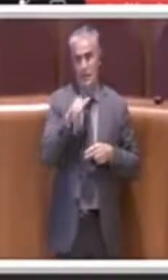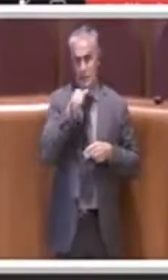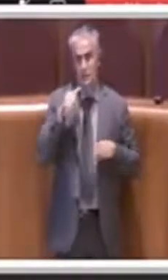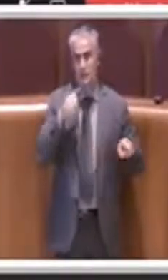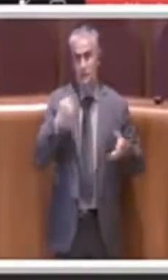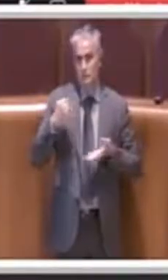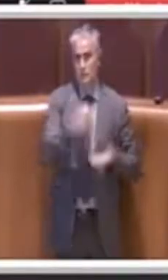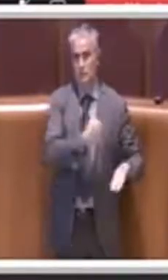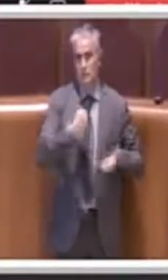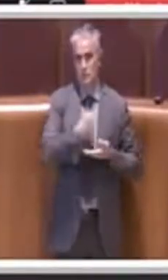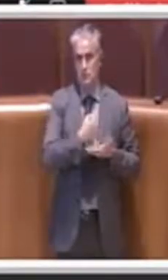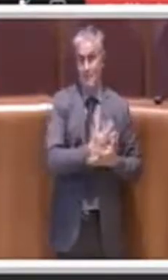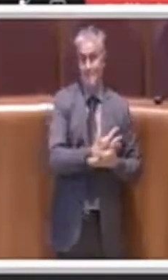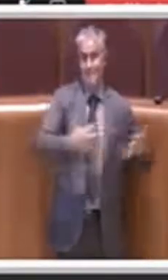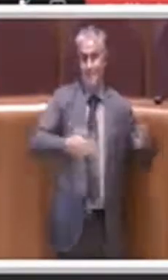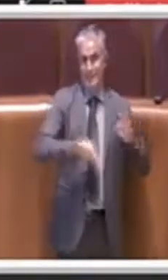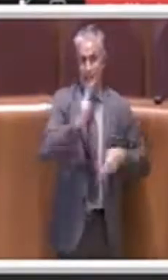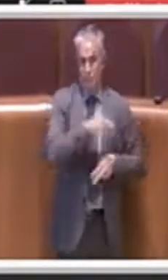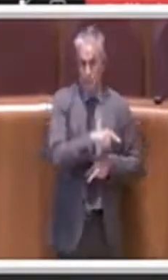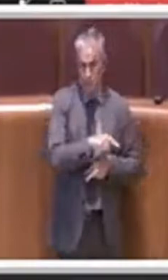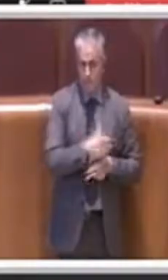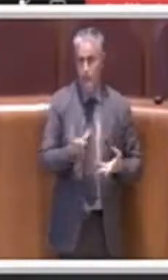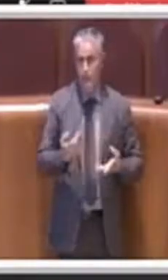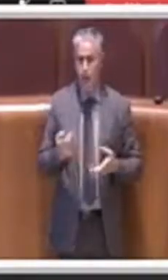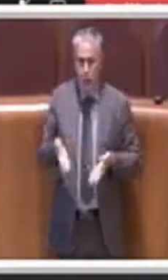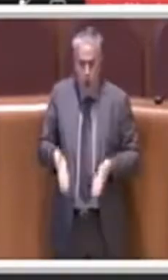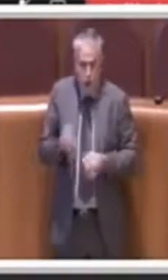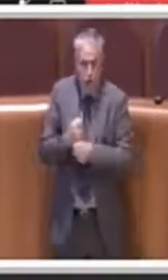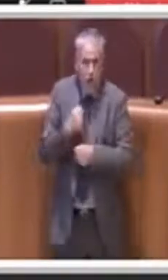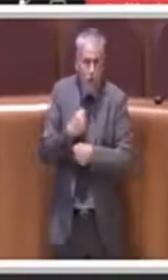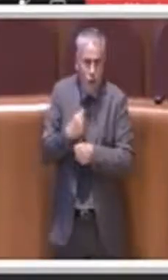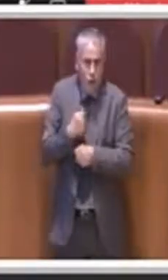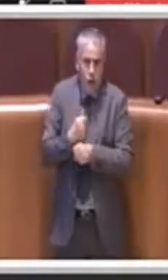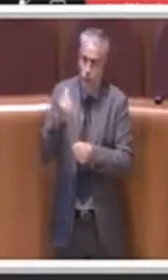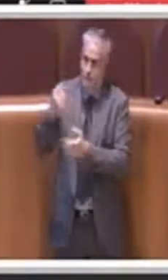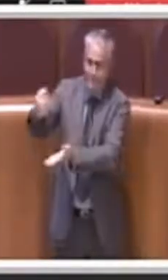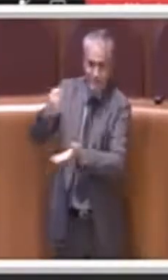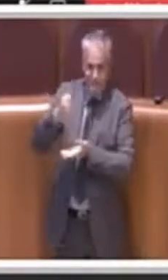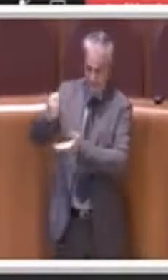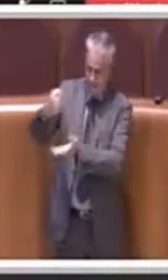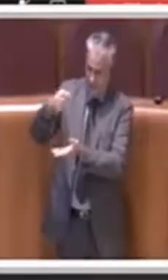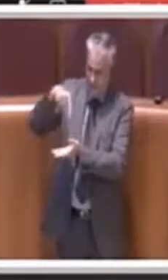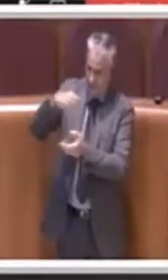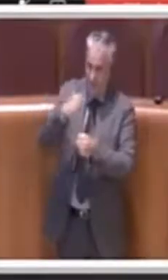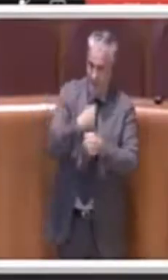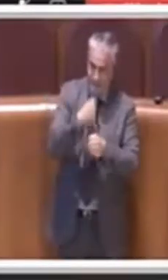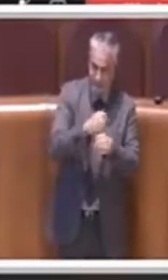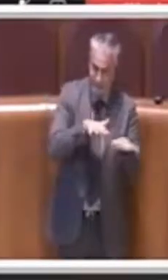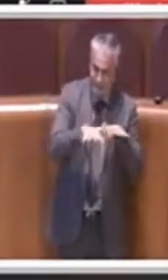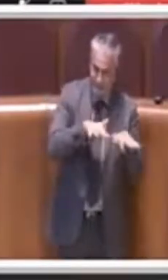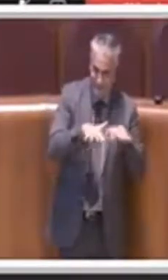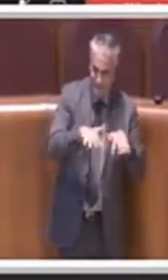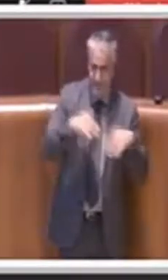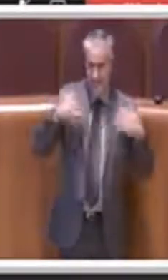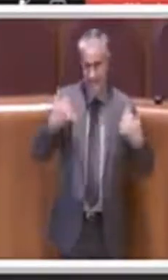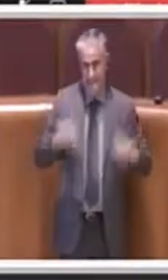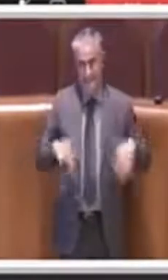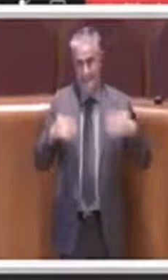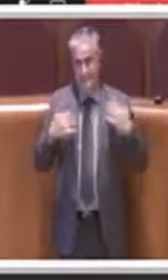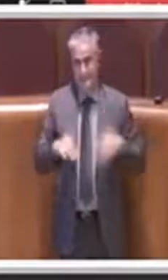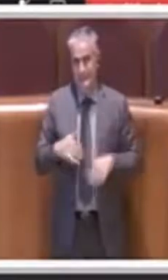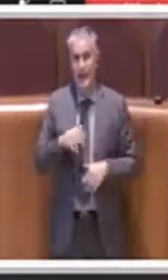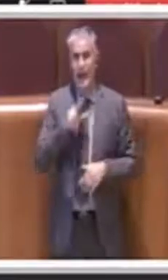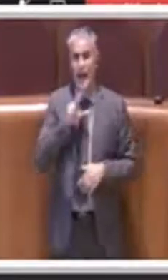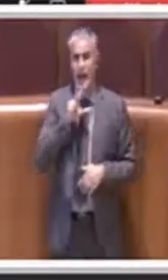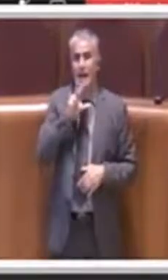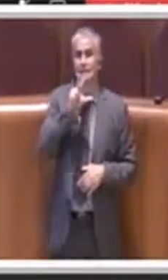e quindi il lavoro che oggi viene fatto con le risorse messe a disposizione, dal nostro punto di vista, non si può assolutamente dire